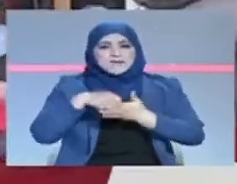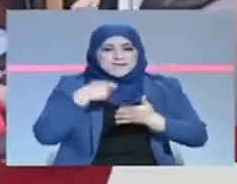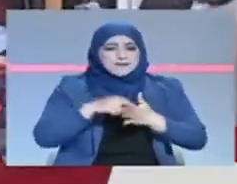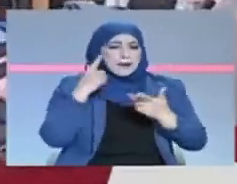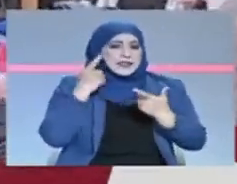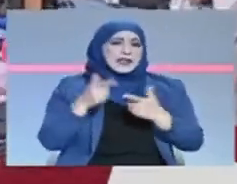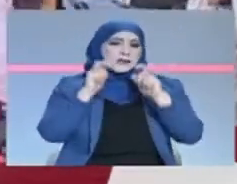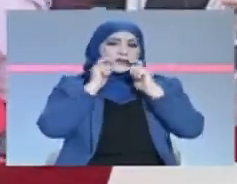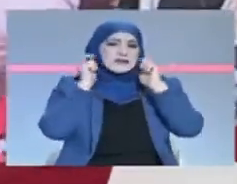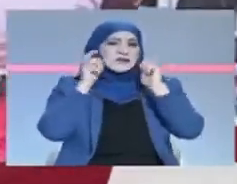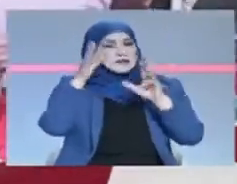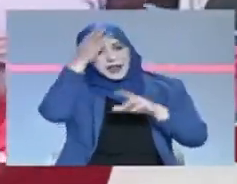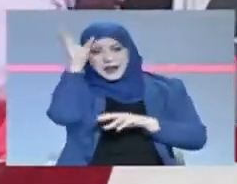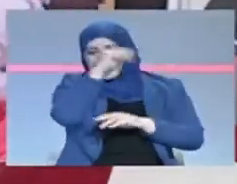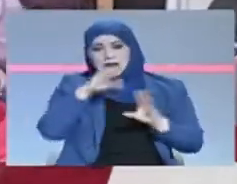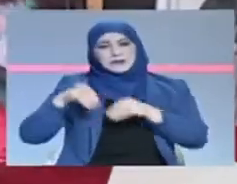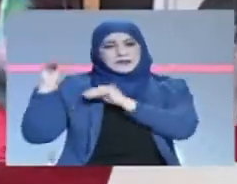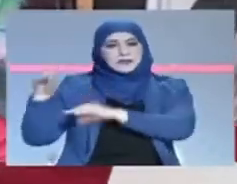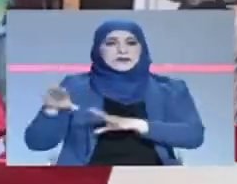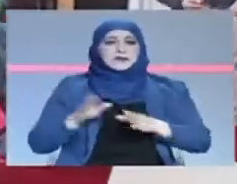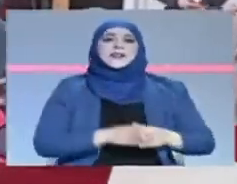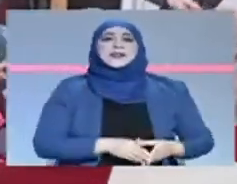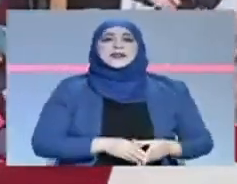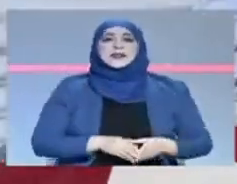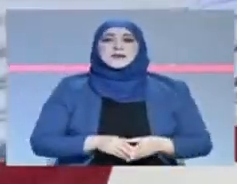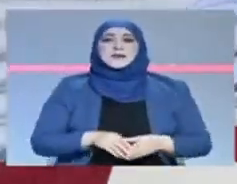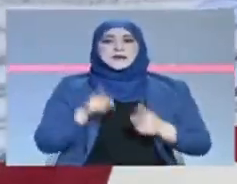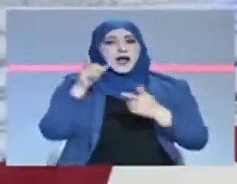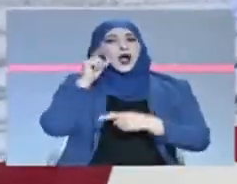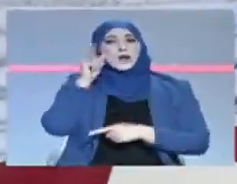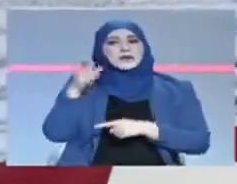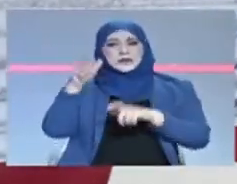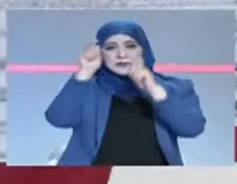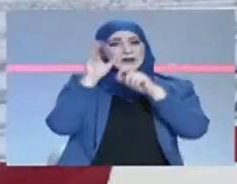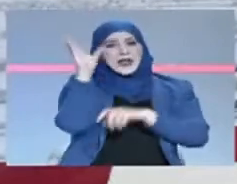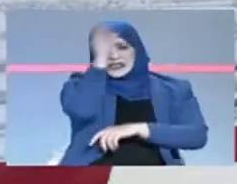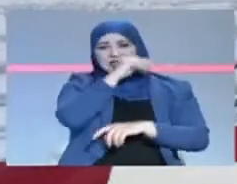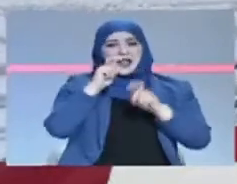هي مش نعرف في جيب نسيتها هاي تحتي تو